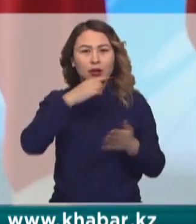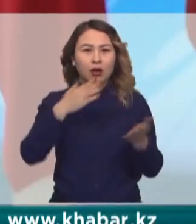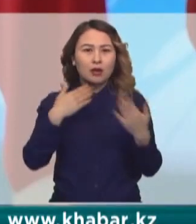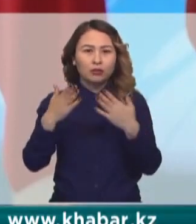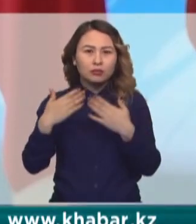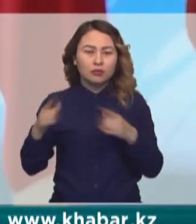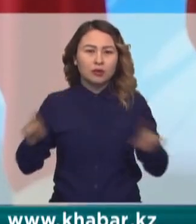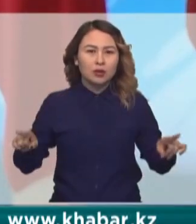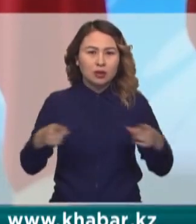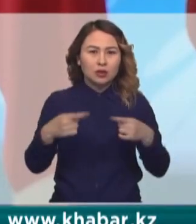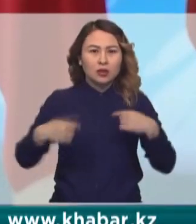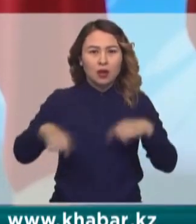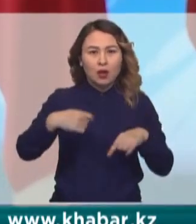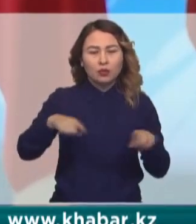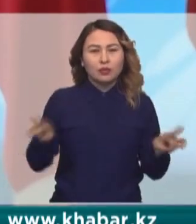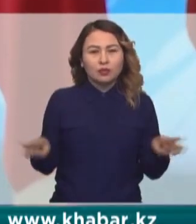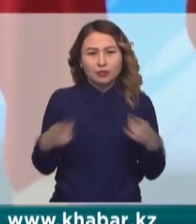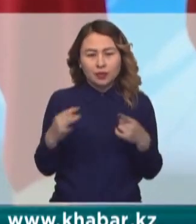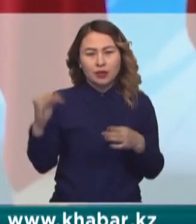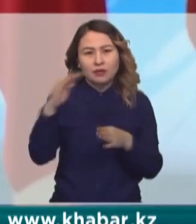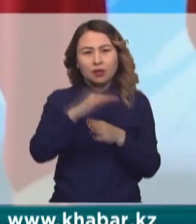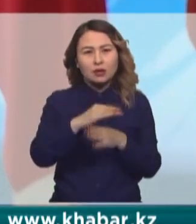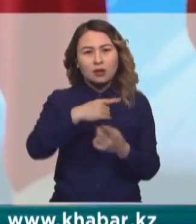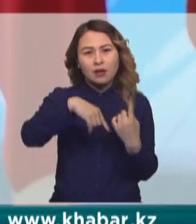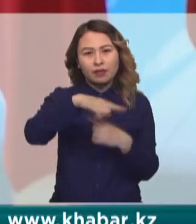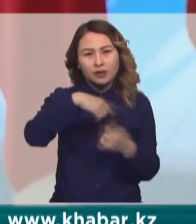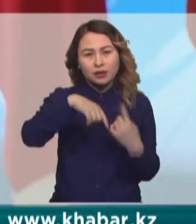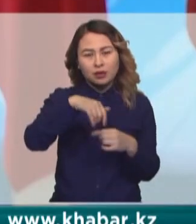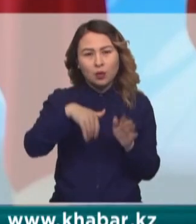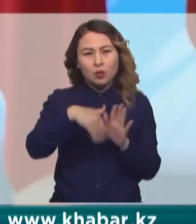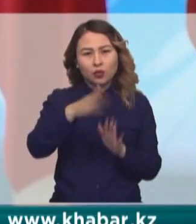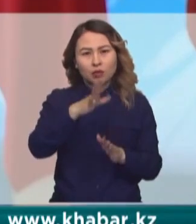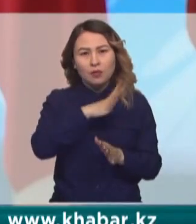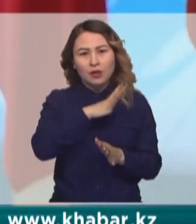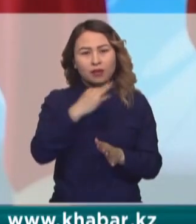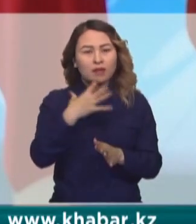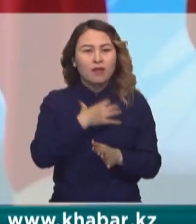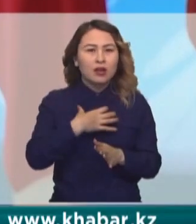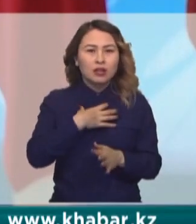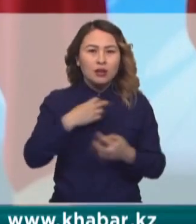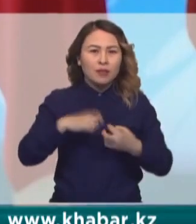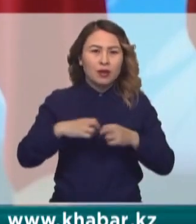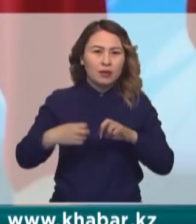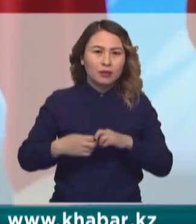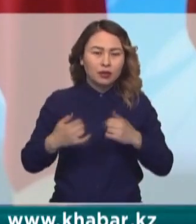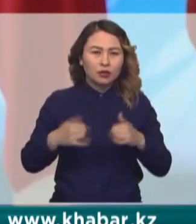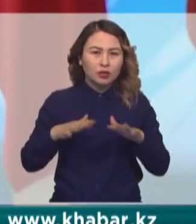қарым-қатынасты дамыту, сауданы жетілдіру, тауар айналымын арттыру, бірақ ең негізгі мәселе әрине